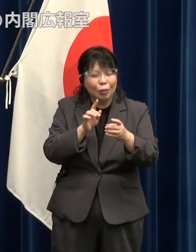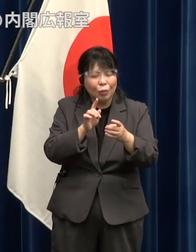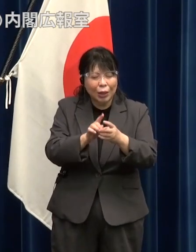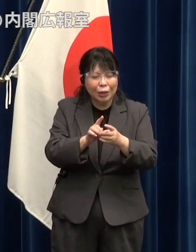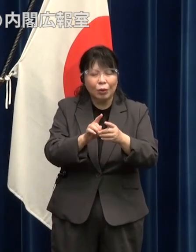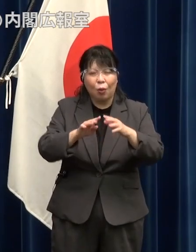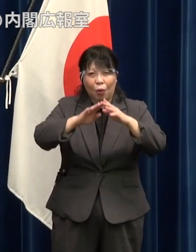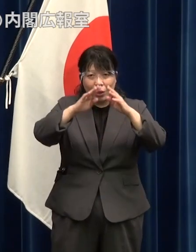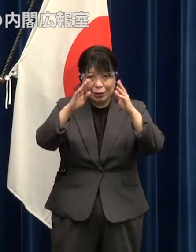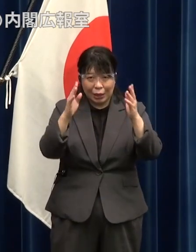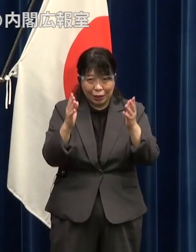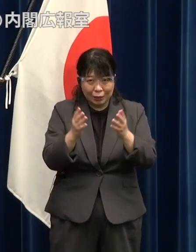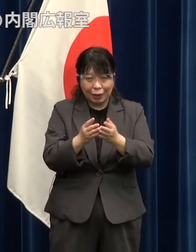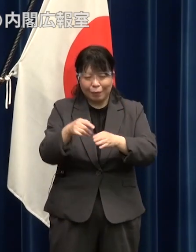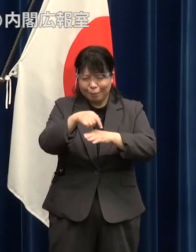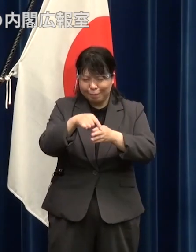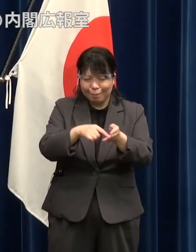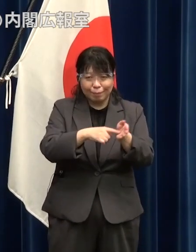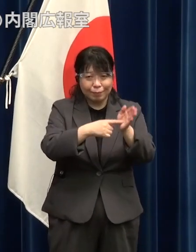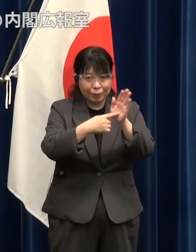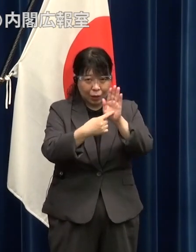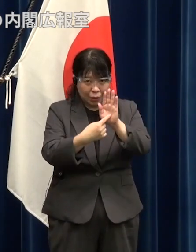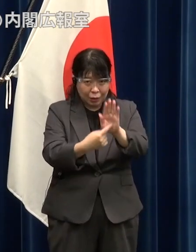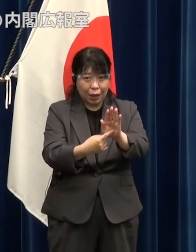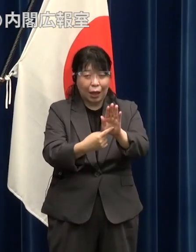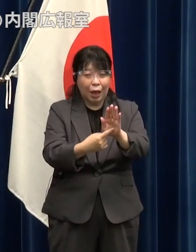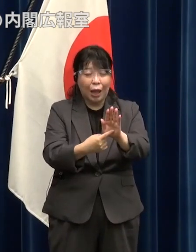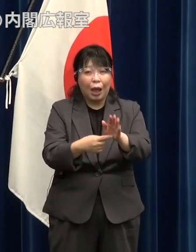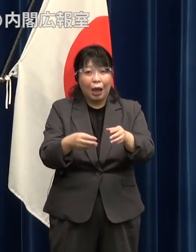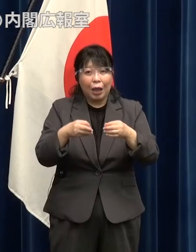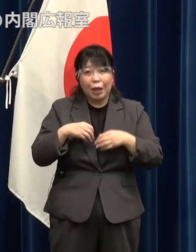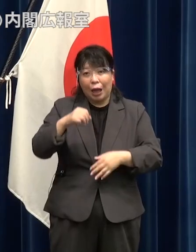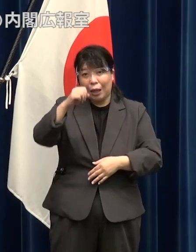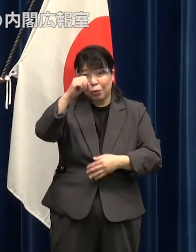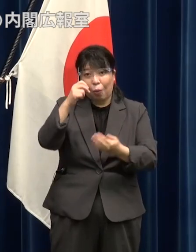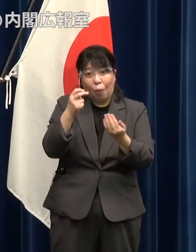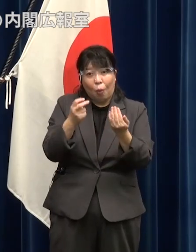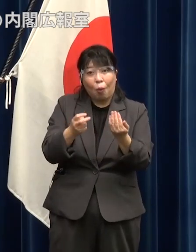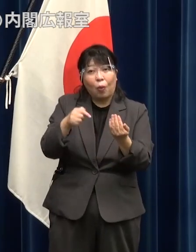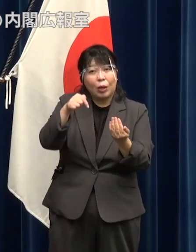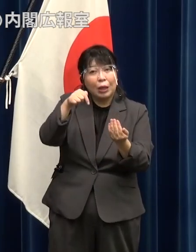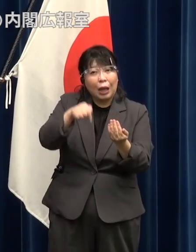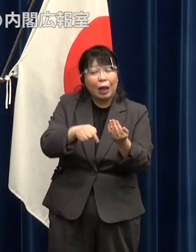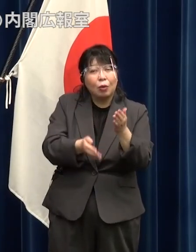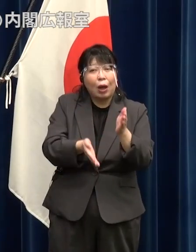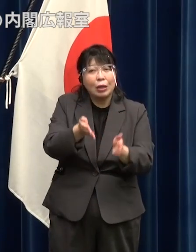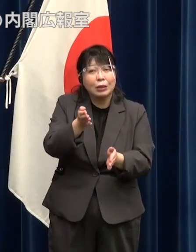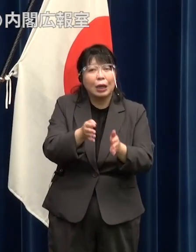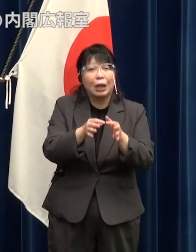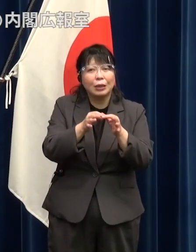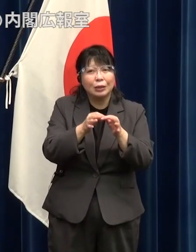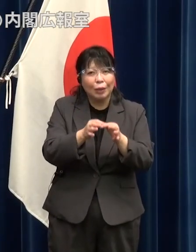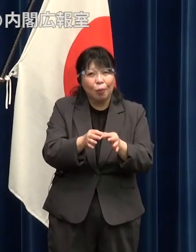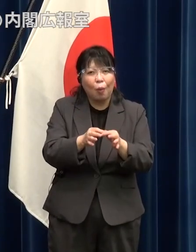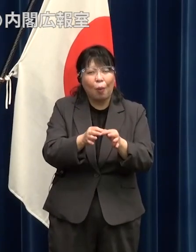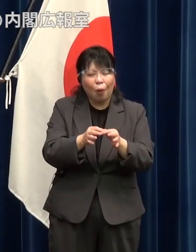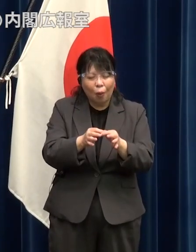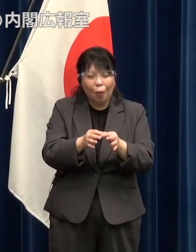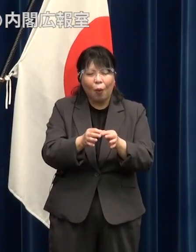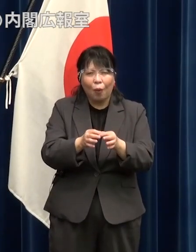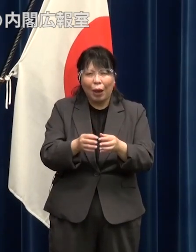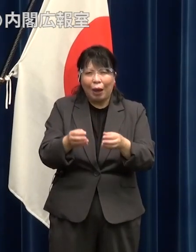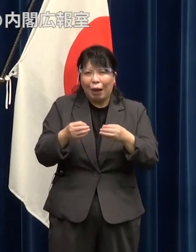して感染症法上のこの扱い等についても、全数報告の見直し